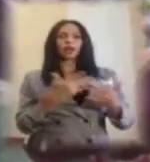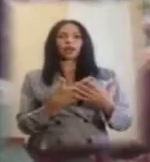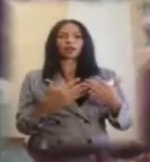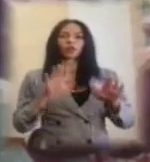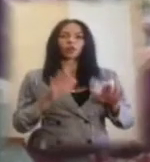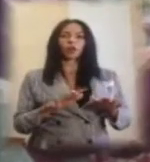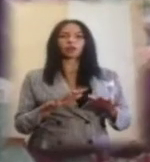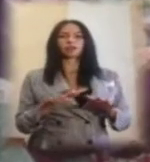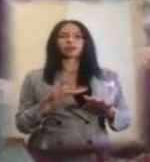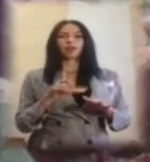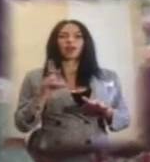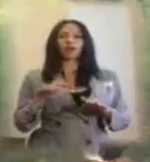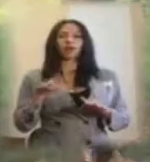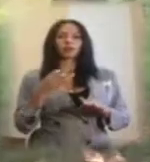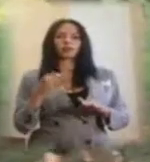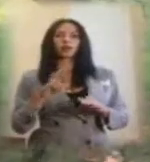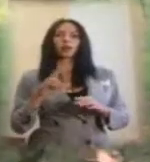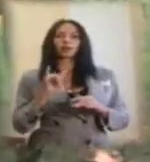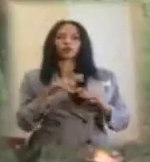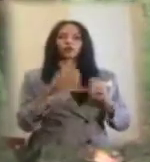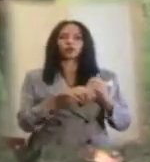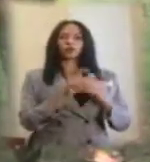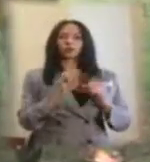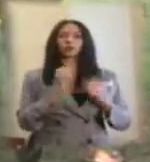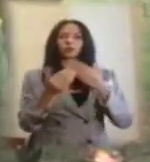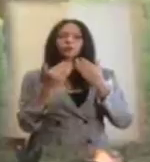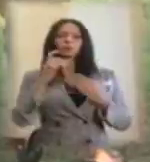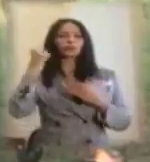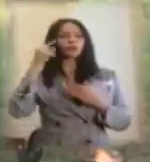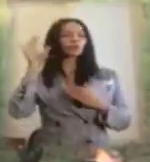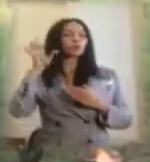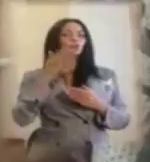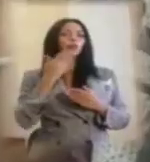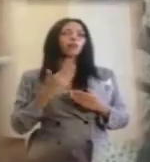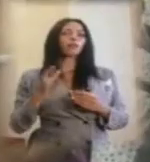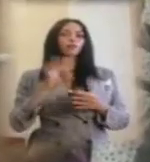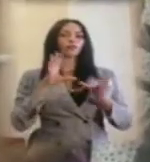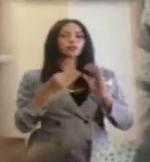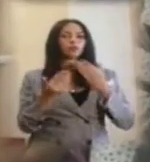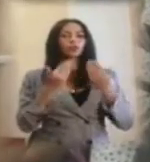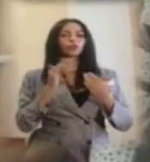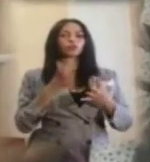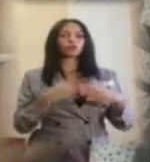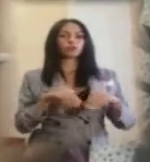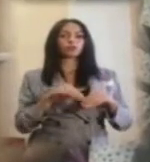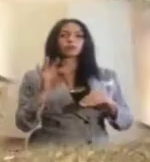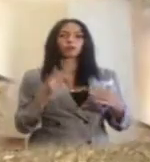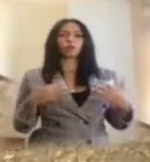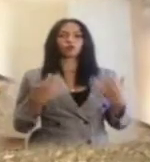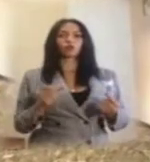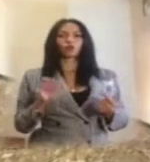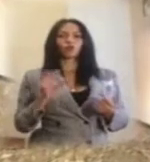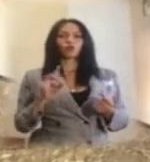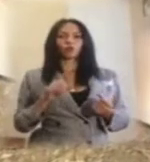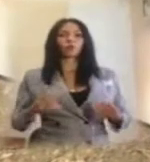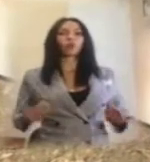хендмейду. Херсонці могли поспілкуватися з психологами, послухати лекції про взаємовідносини в родині та про здоровий спосіб життя. Одну з